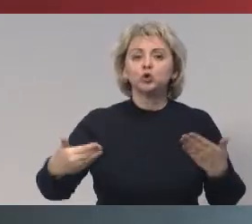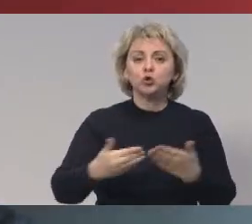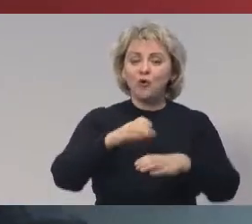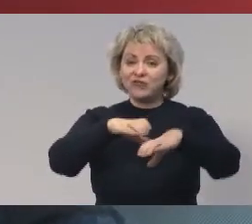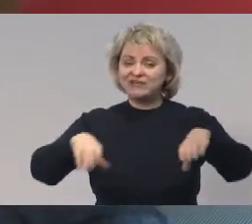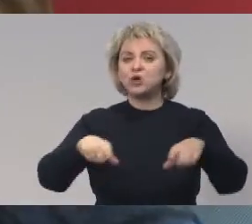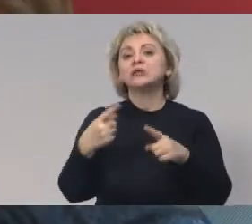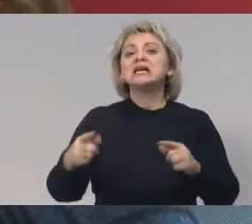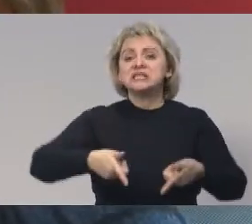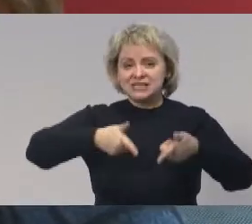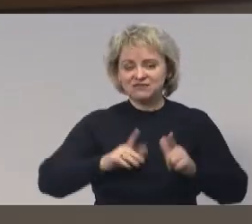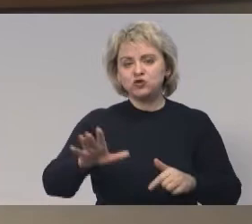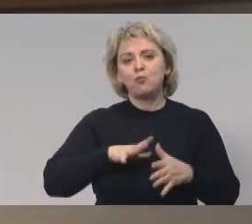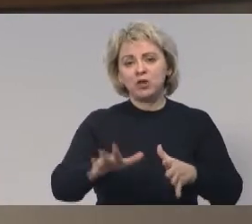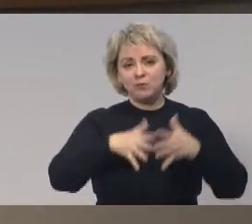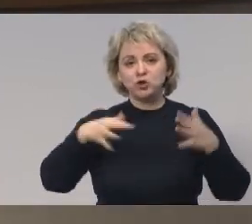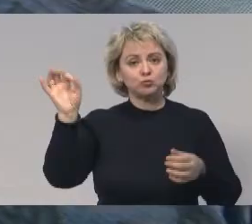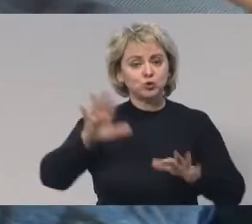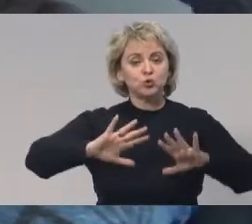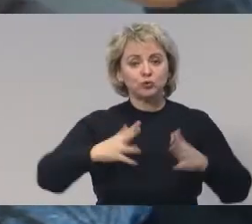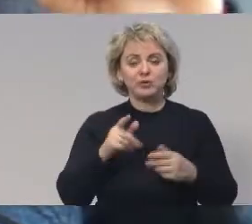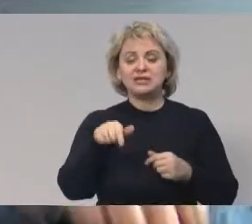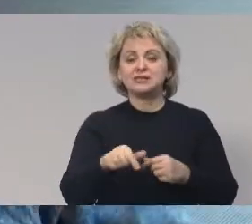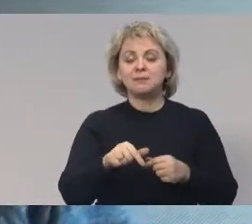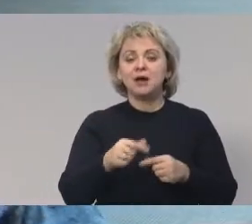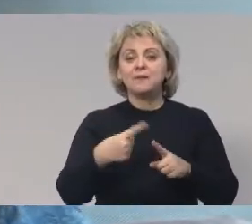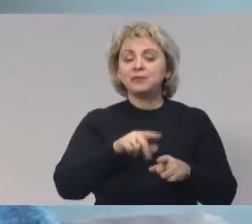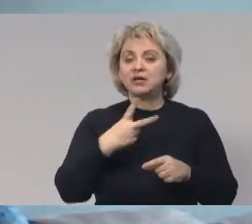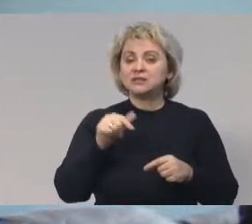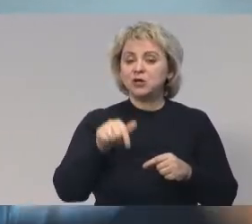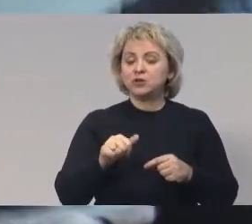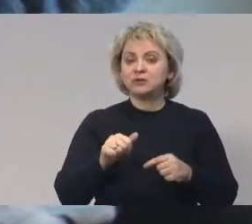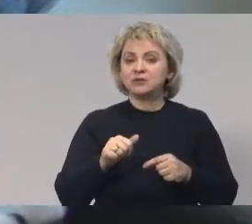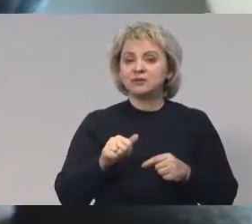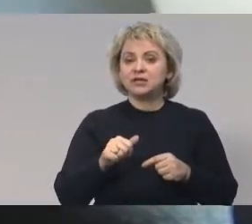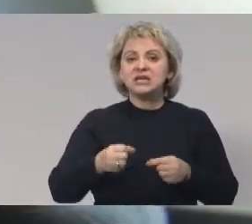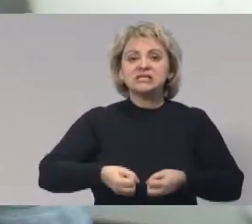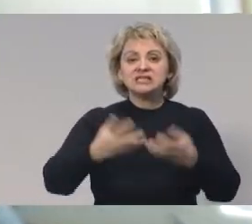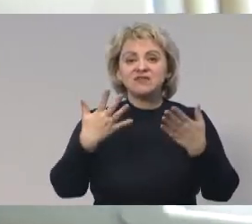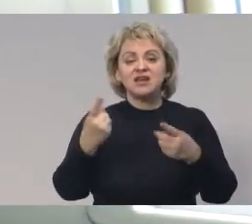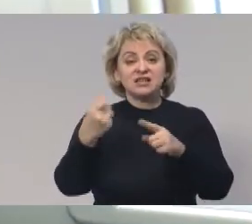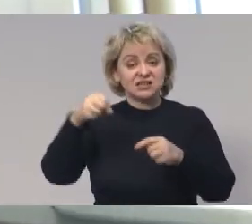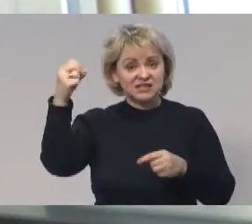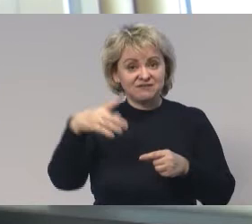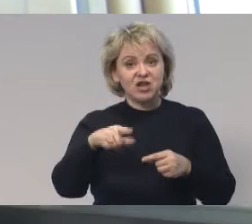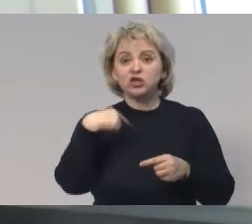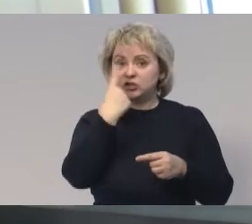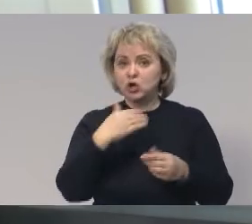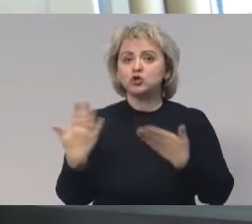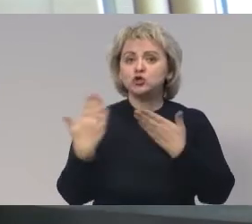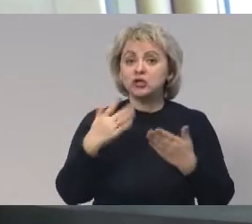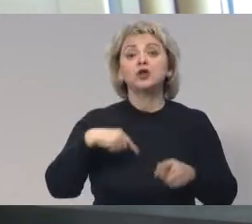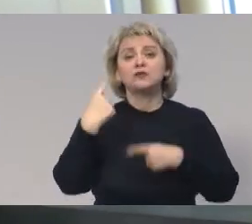вагон действительно стал большим сюрпризом. Мягкий, как все хорошо. Вот так. Свет вот индивидуальный, пожалуйста, читай. Тоже